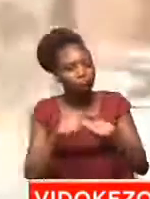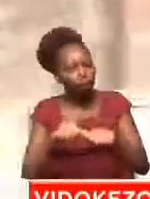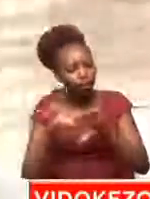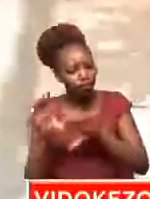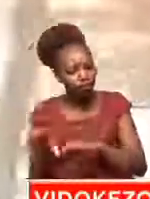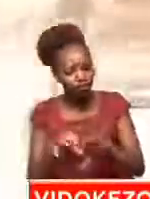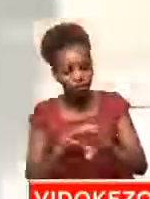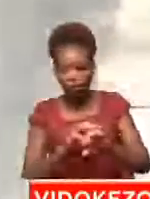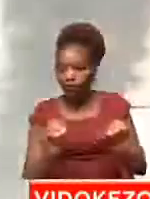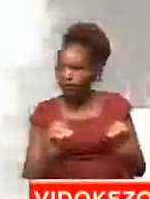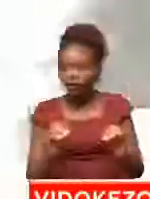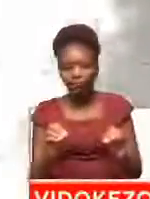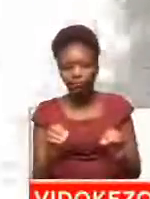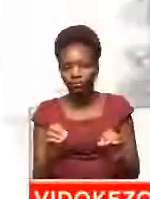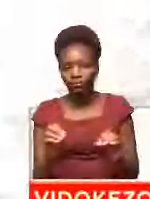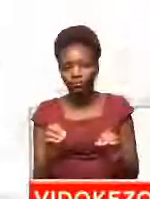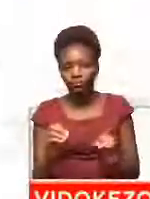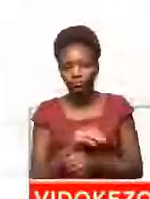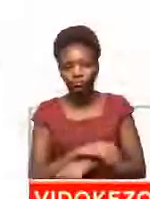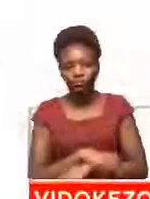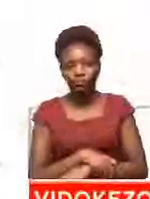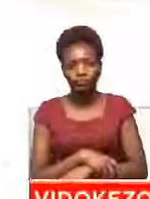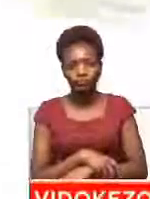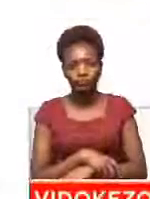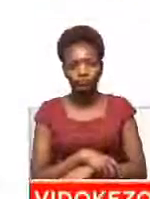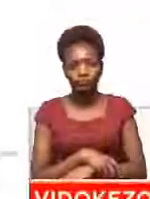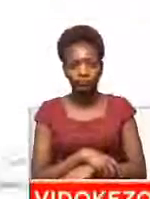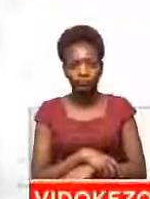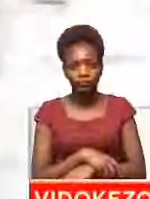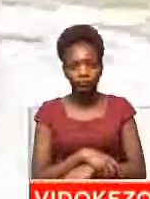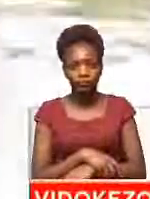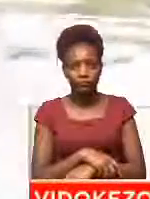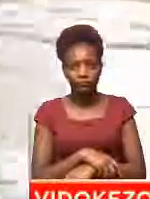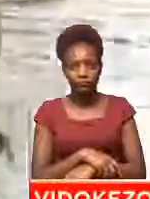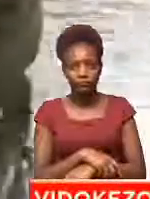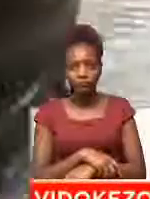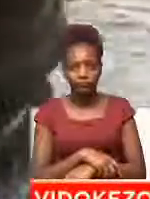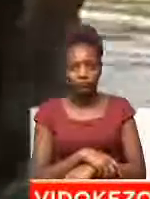wasiendelee kuumia. Wanjie Sostin, TV 47, Bungoma.